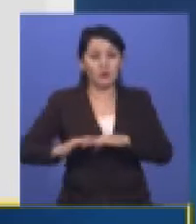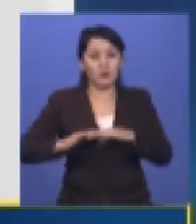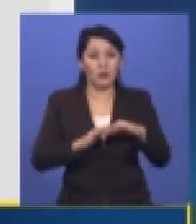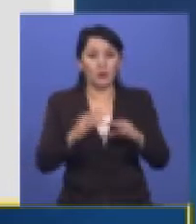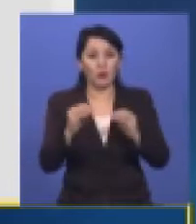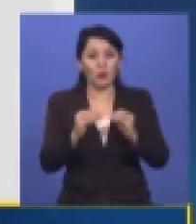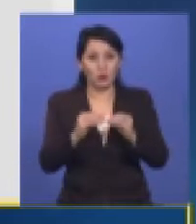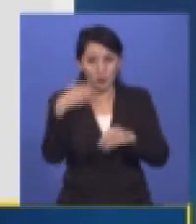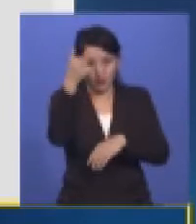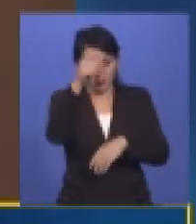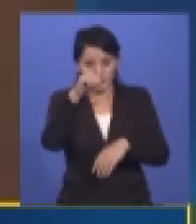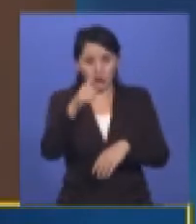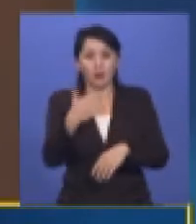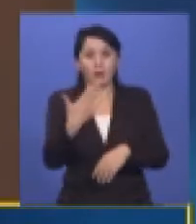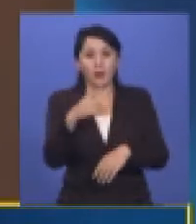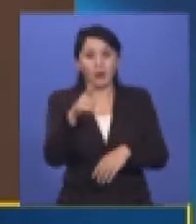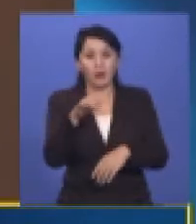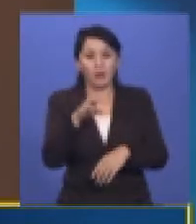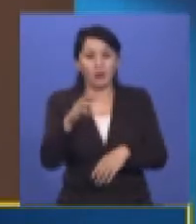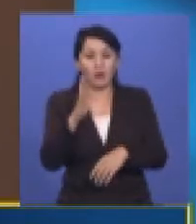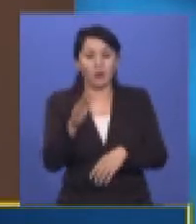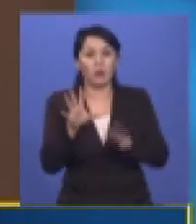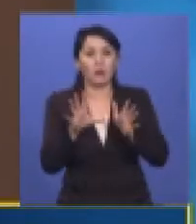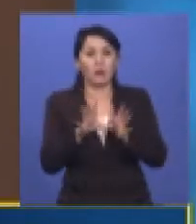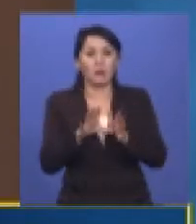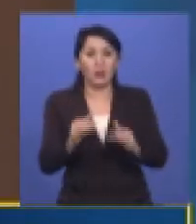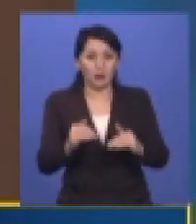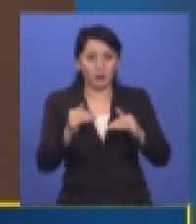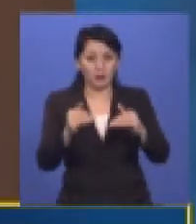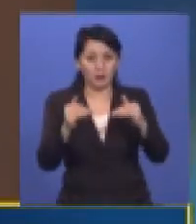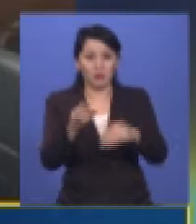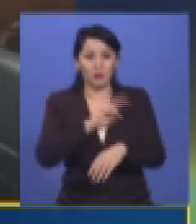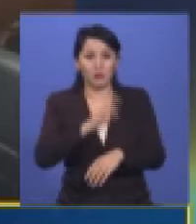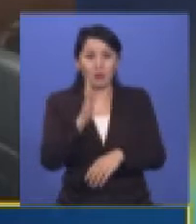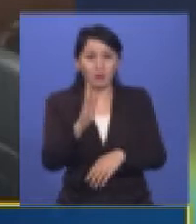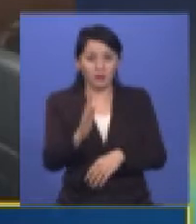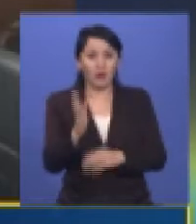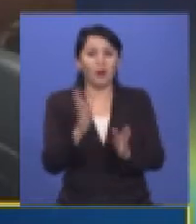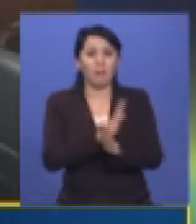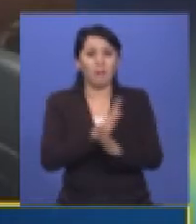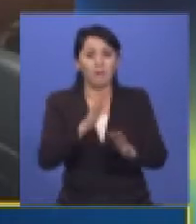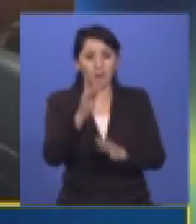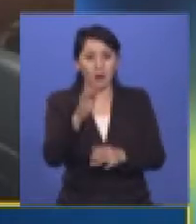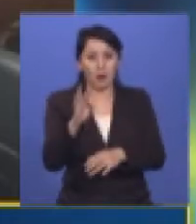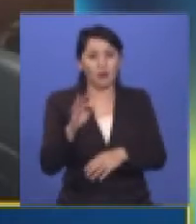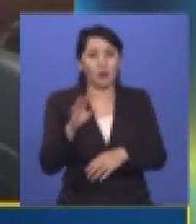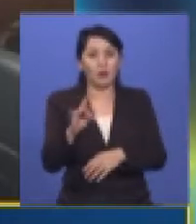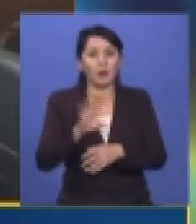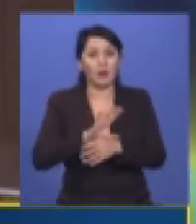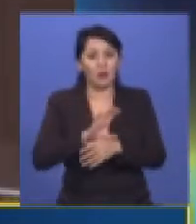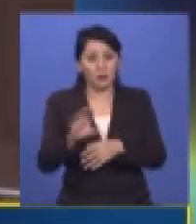Инвест жоба аясында 10 жылда 5 гигаватт болатын баламалы қуат кезең-кезеңмен енгізілмек. Бұл атмосфераға парниктік